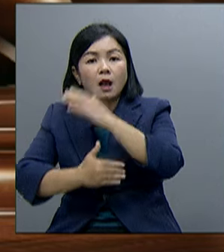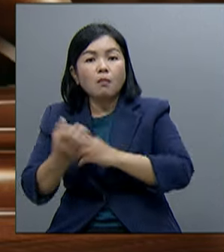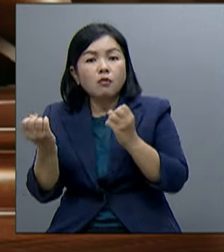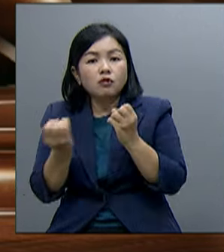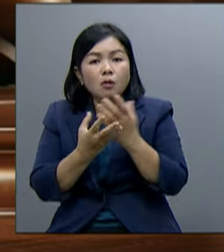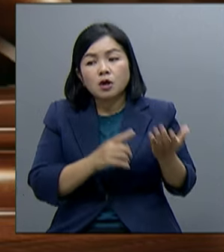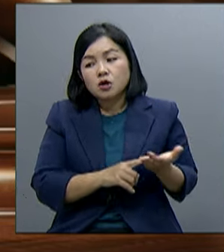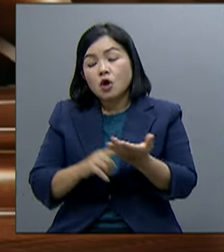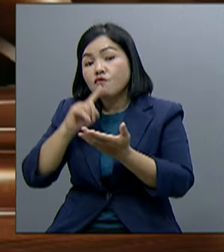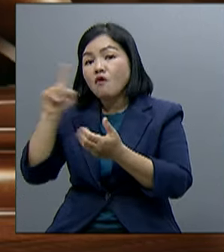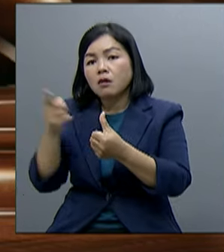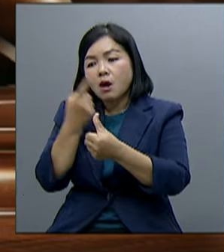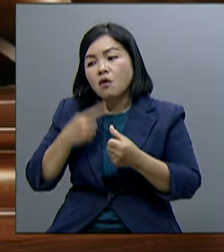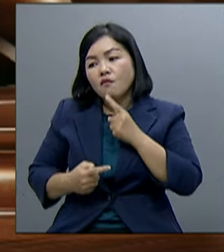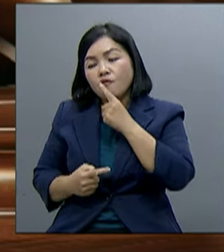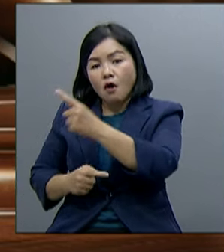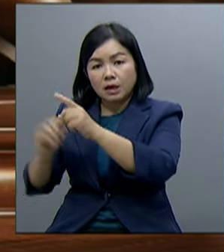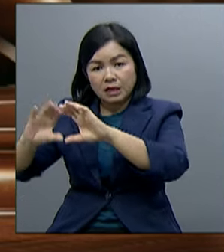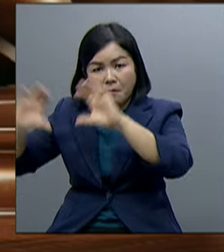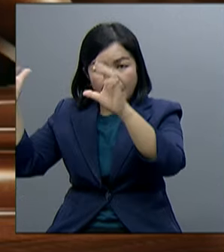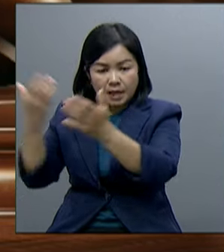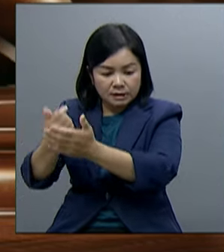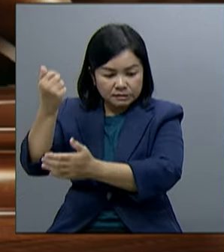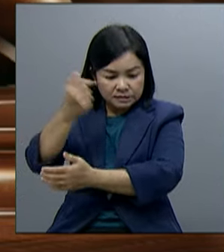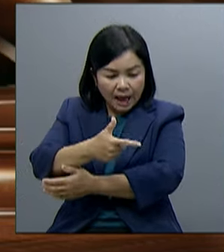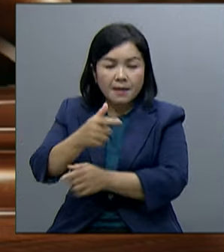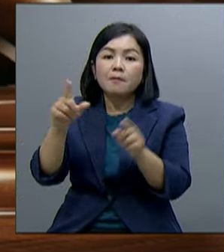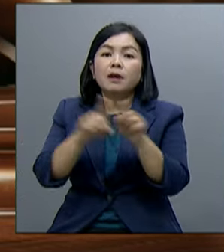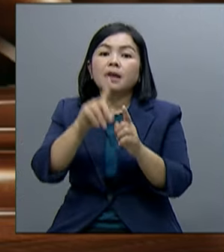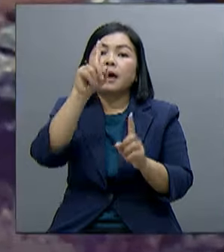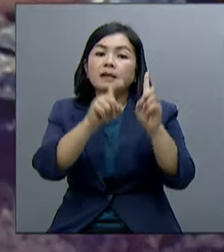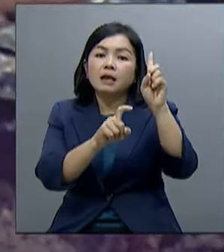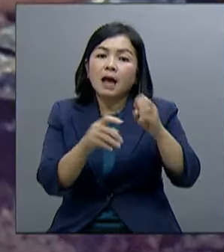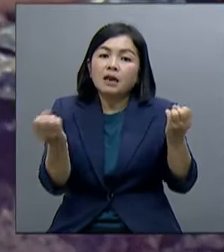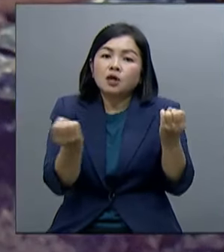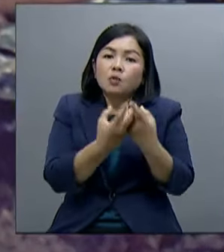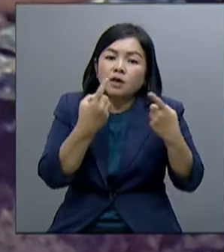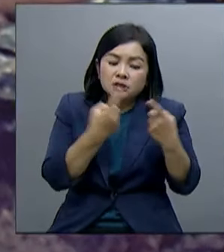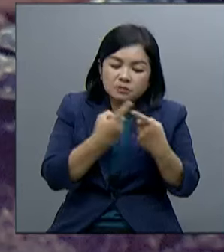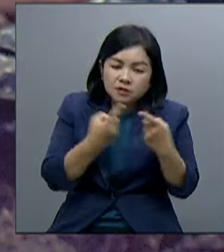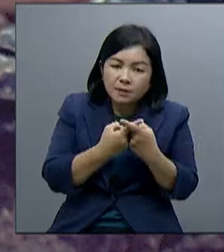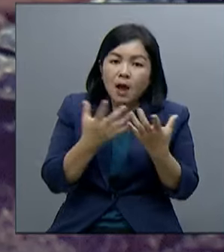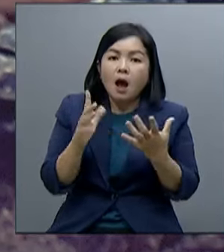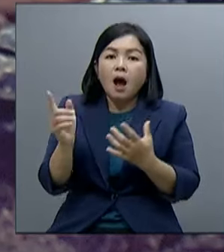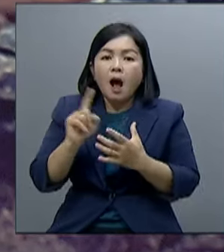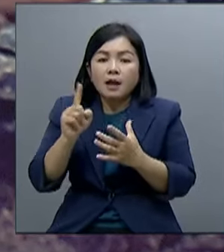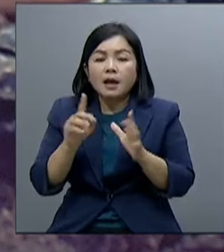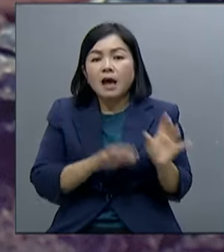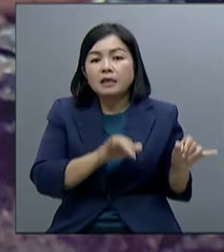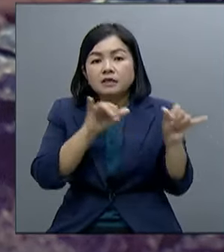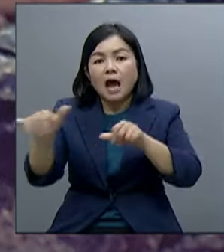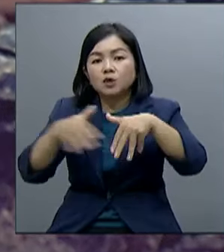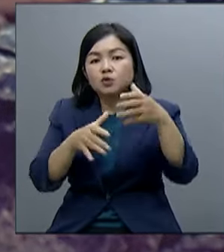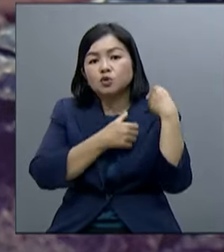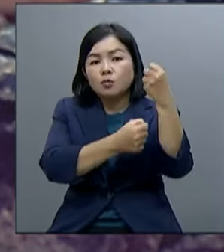โจทย์ยื่นฟ้องหน่วยงานของรัฐเรียกค่าเสียหายในกรณีที่เสียชีวิตหรือได้รับบาดเจ็บระหว่างที่มีการขนย้ายผู้ที่ถูก